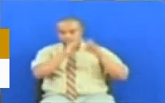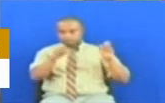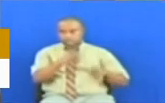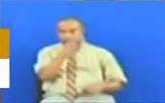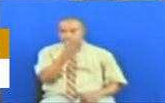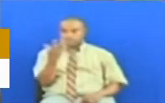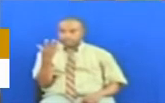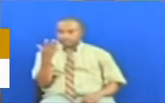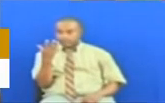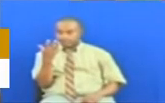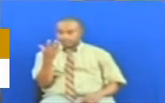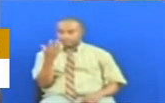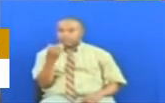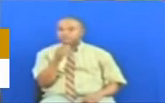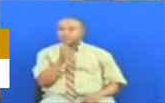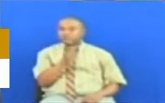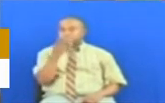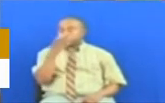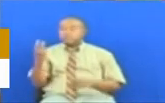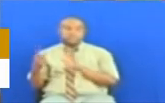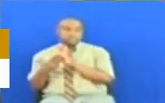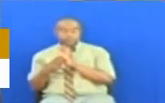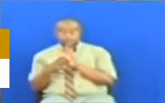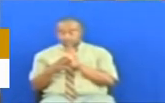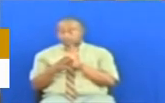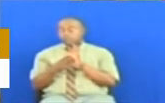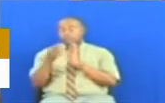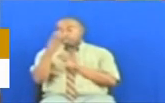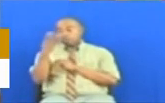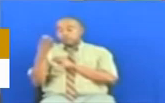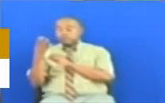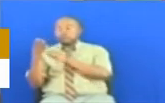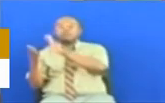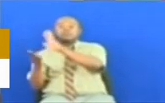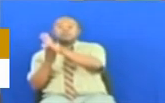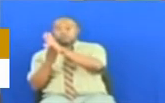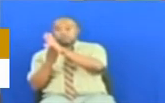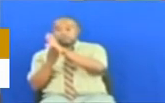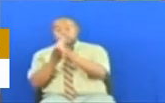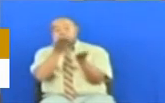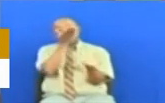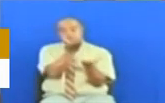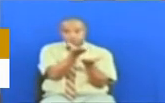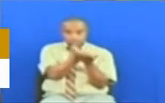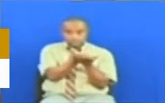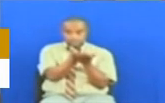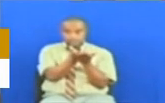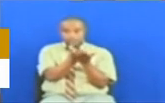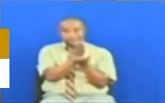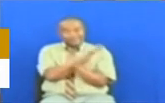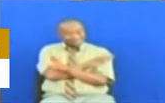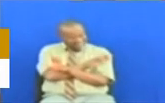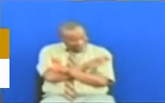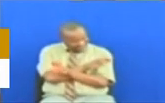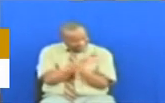ibara ya 47 na ibara ya 49 za muswada zimeshaweka vizuri juu ya